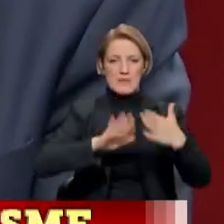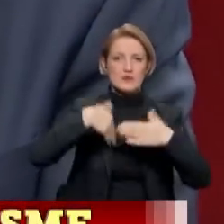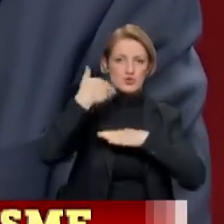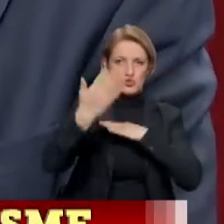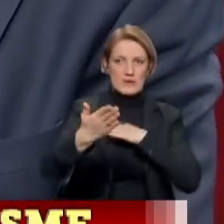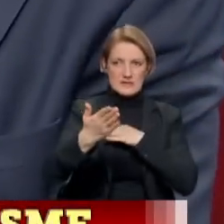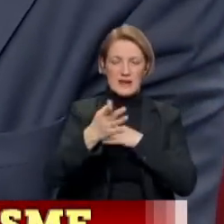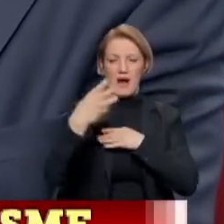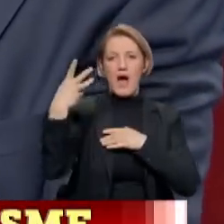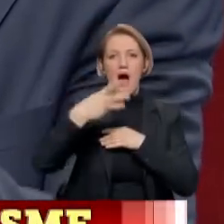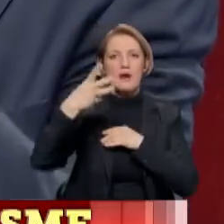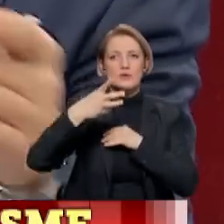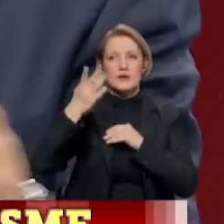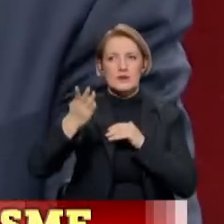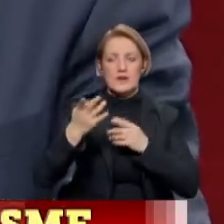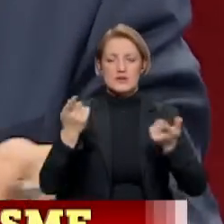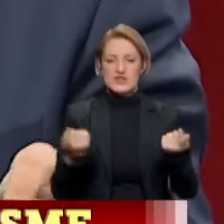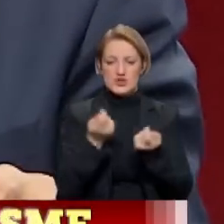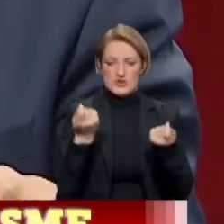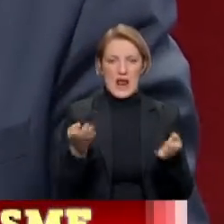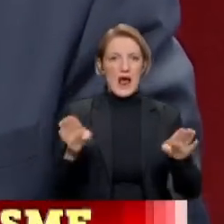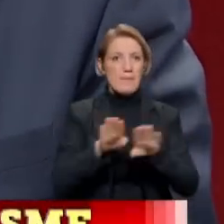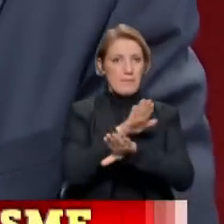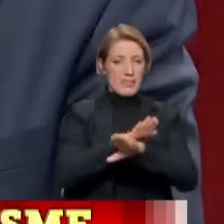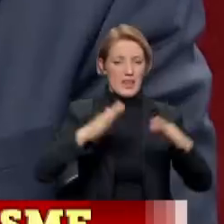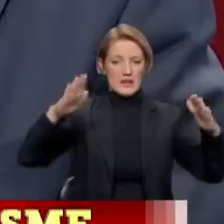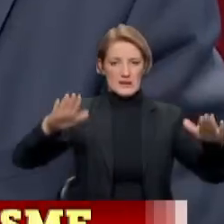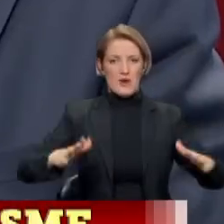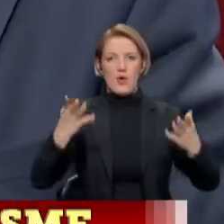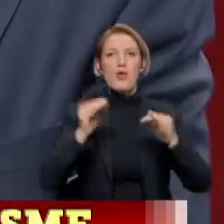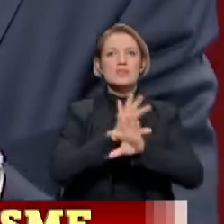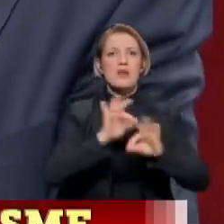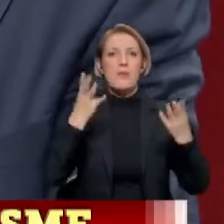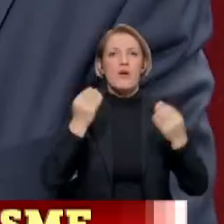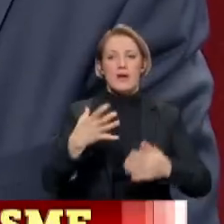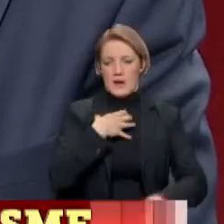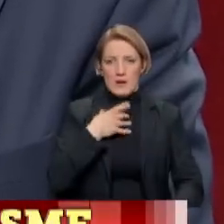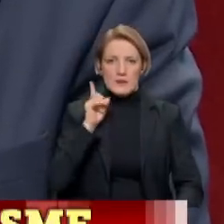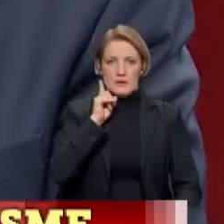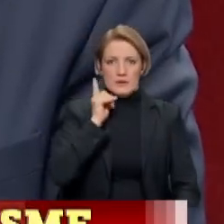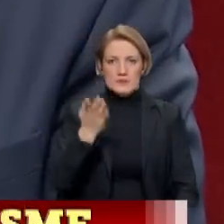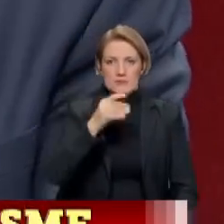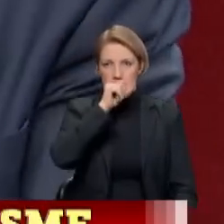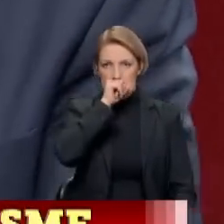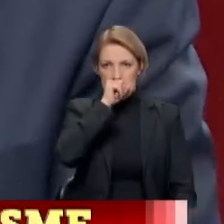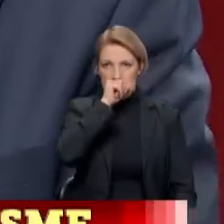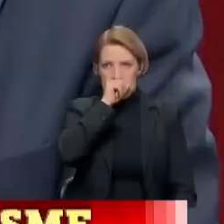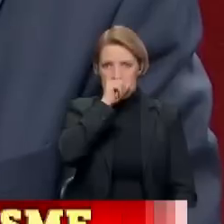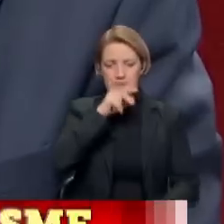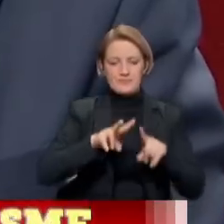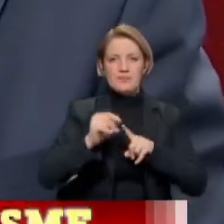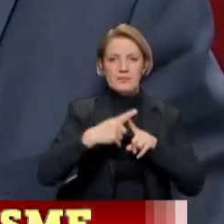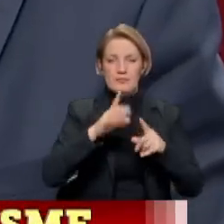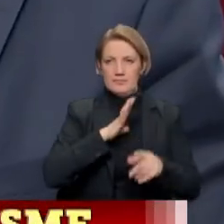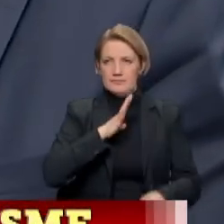sonrasında Erdoğan işler kapandı, yatıştıktan sonra tam olarak böyle söylüyor. Ben kendim duydum. Notlarımızda da